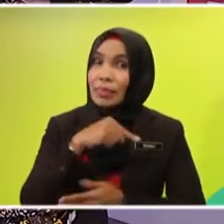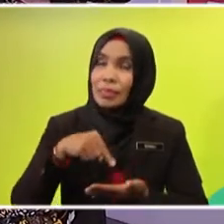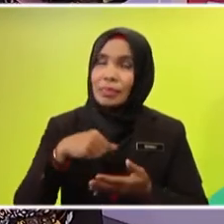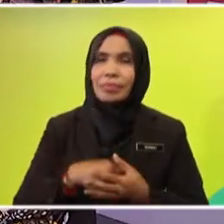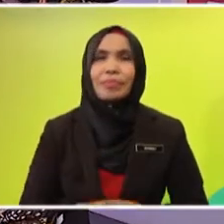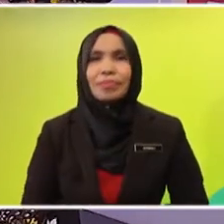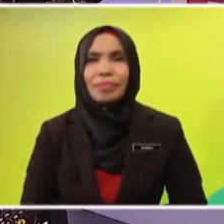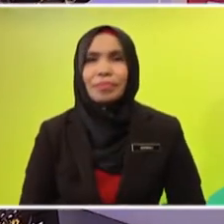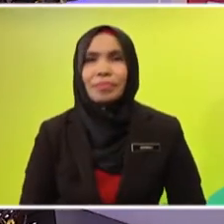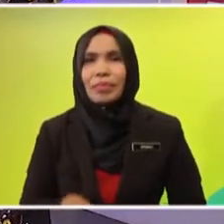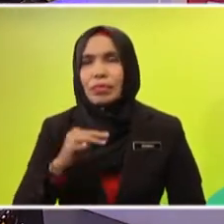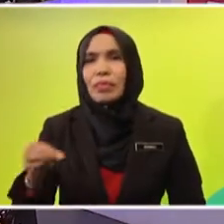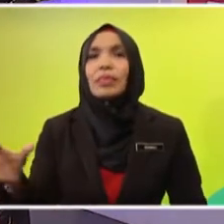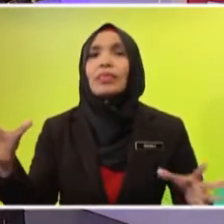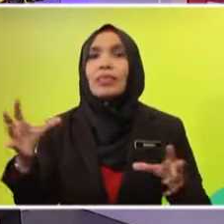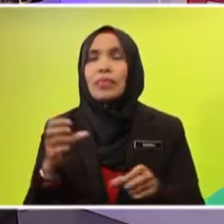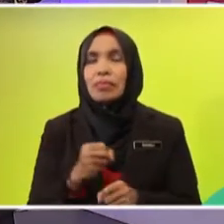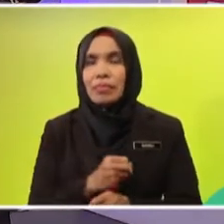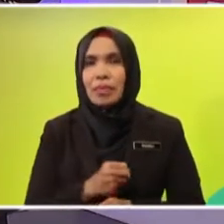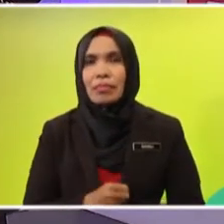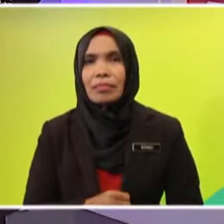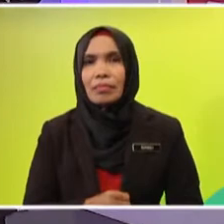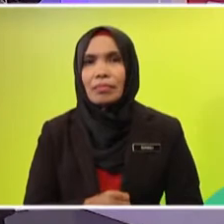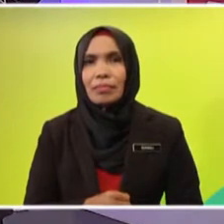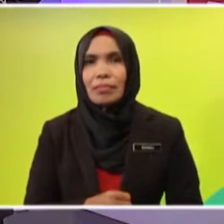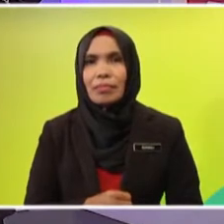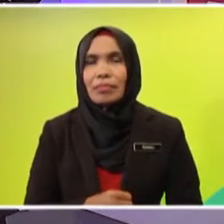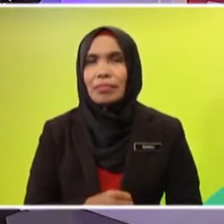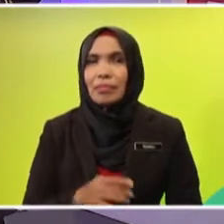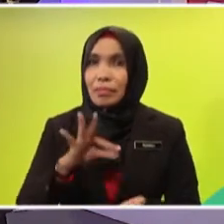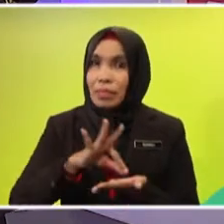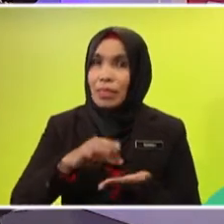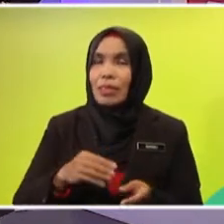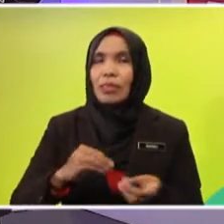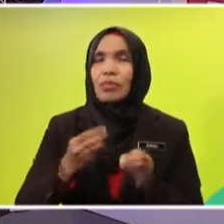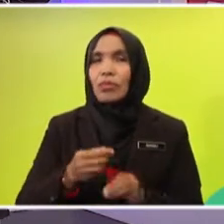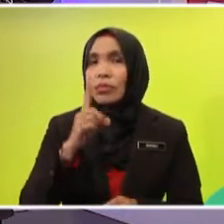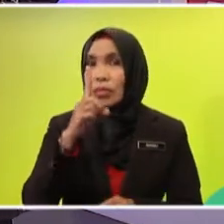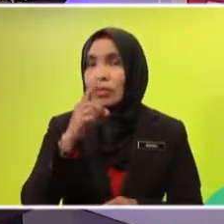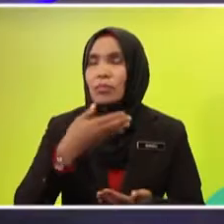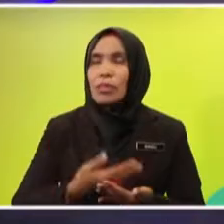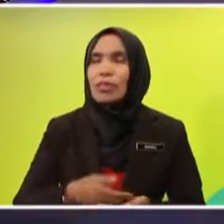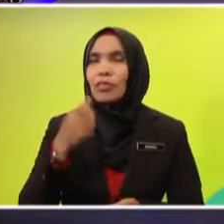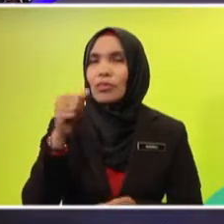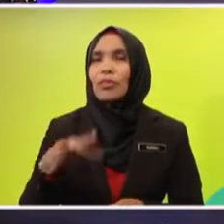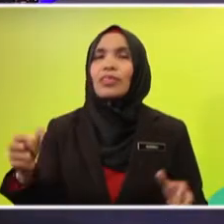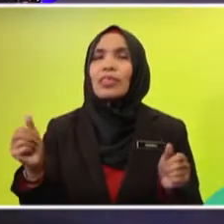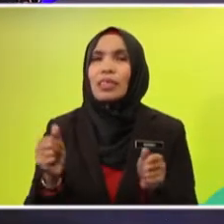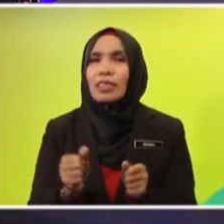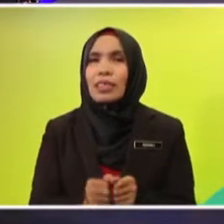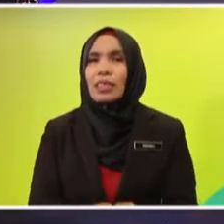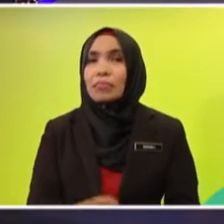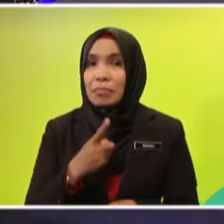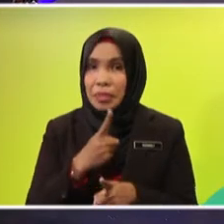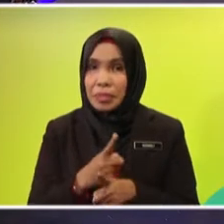murid-murid diharap dapat membilang nombor 1 hingga 10 dengan betul itu dia Dan